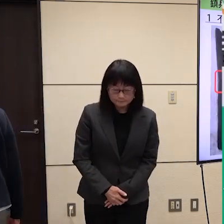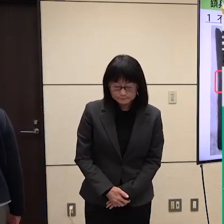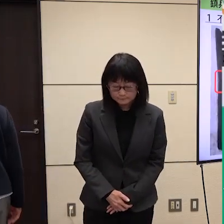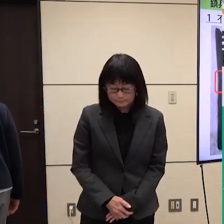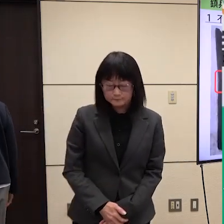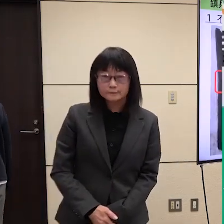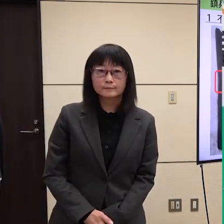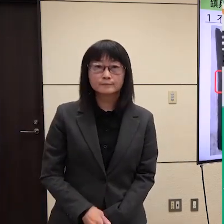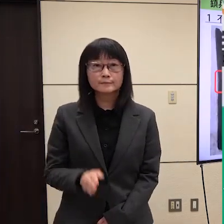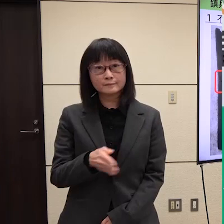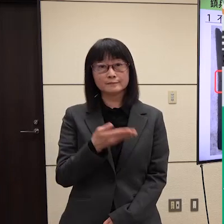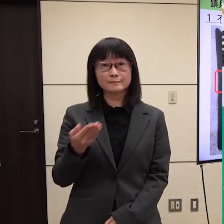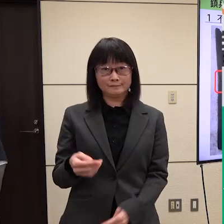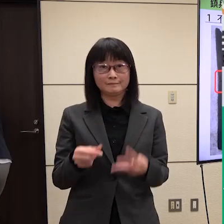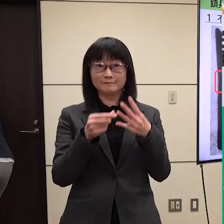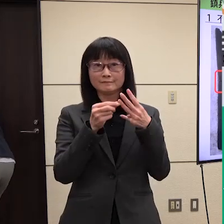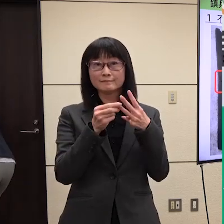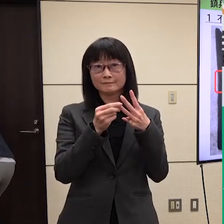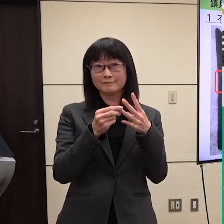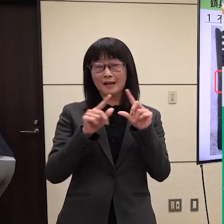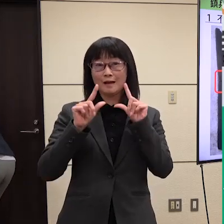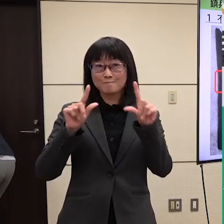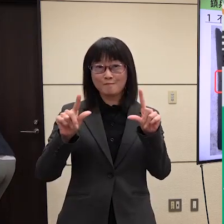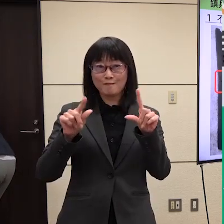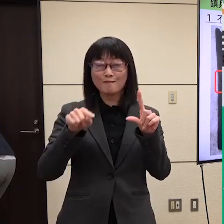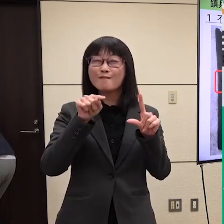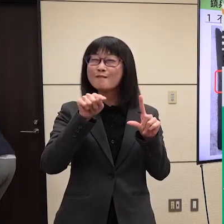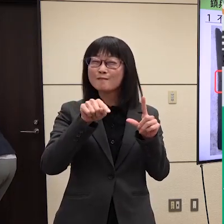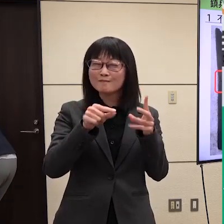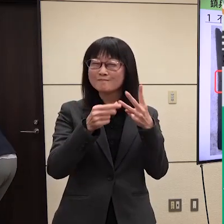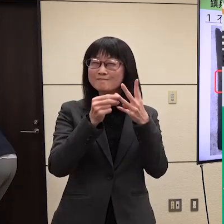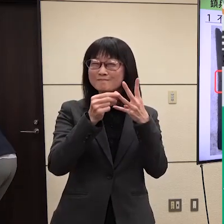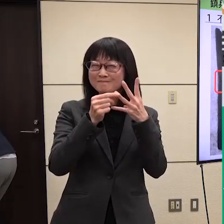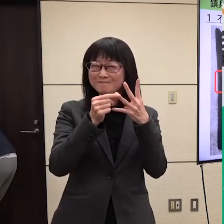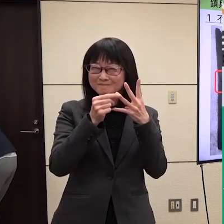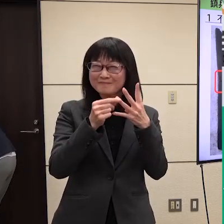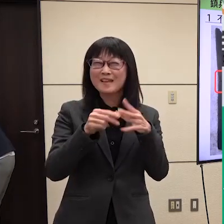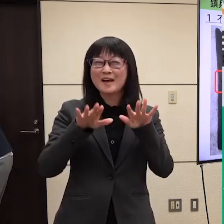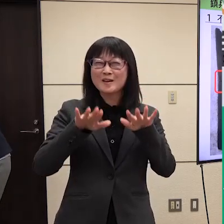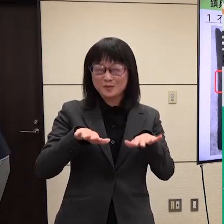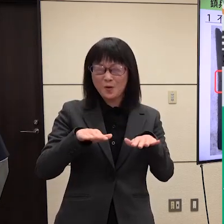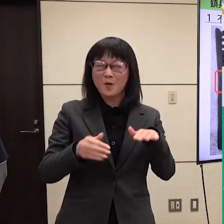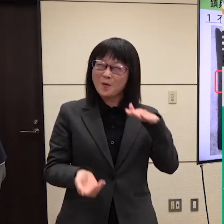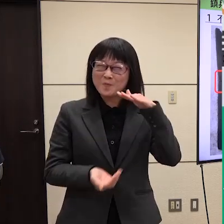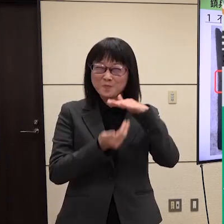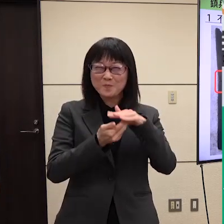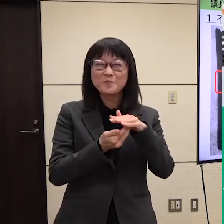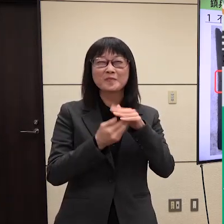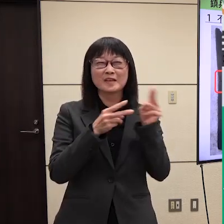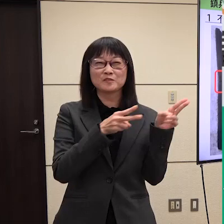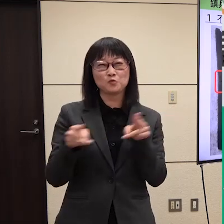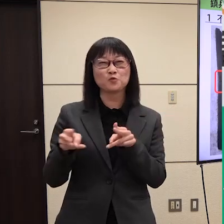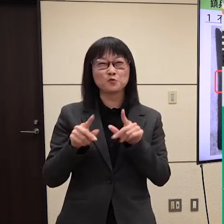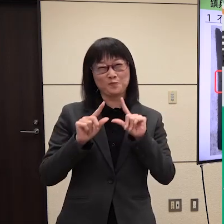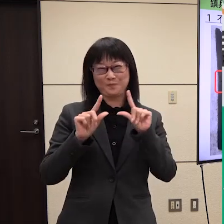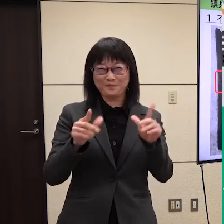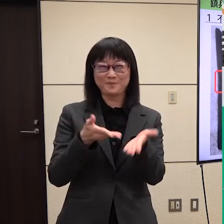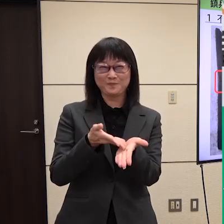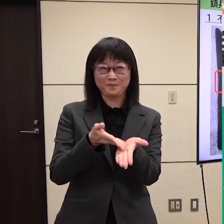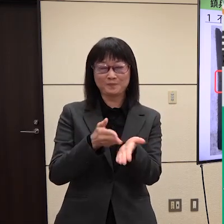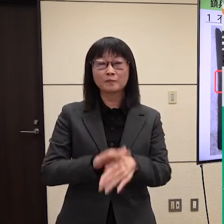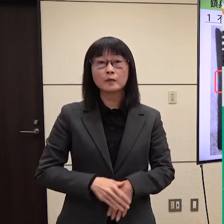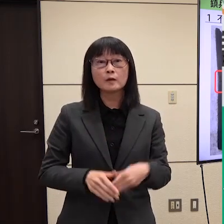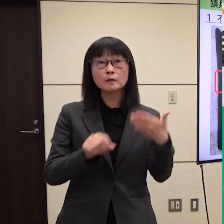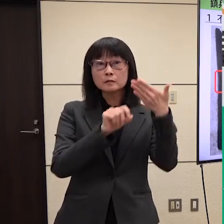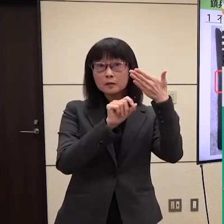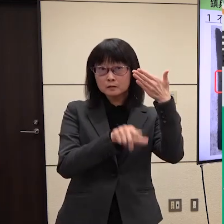続いて3点目です。多分これが一番ビッグな今日のニュースではないかと思います。9月